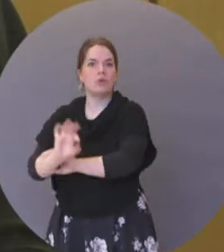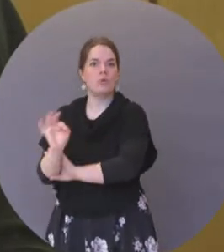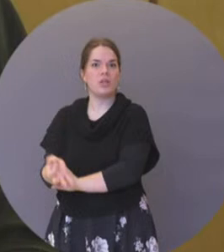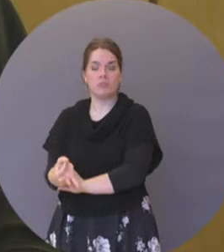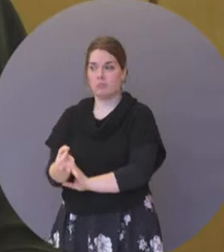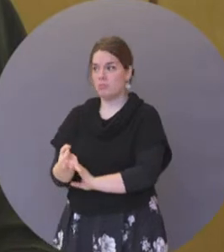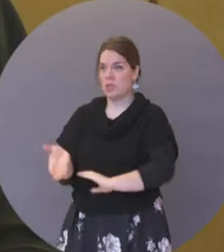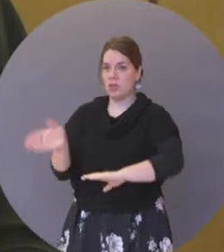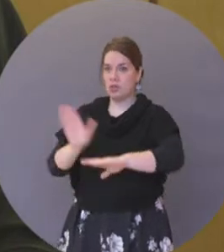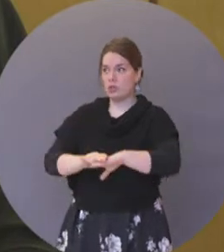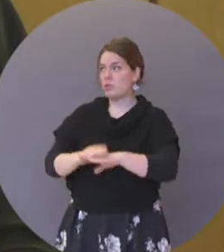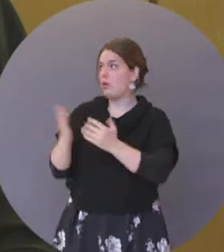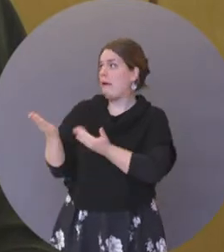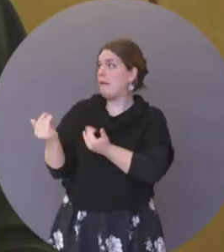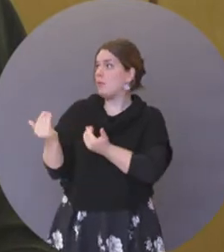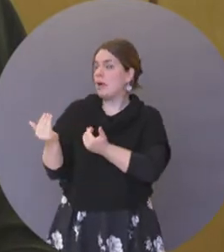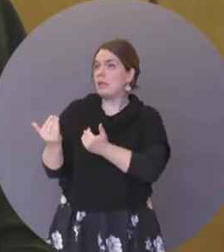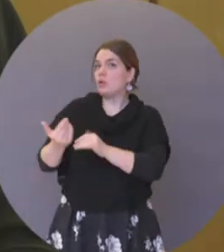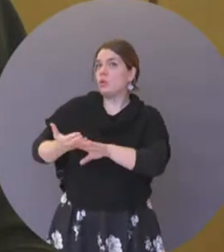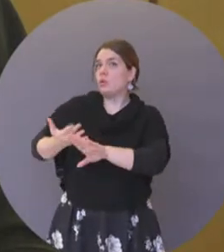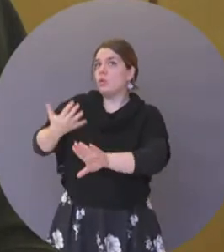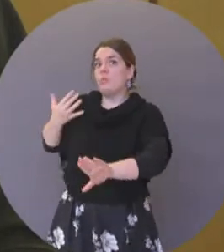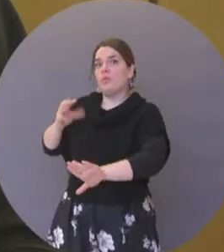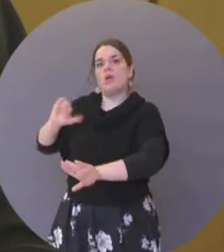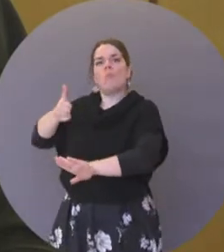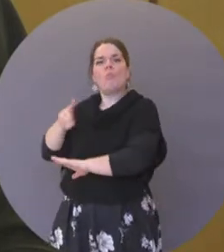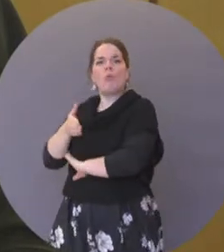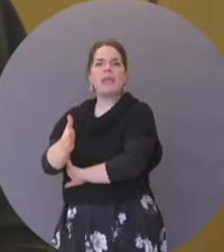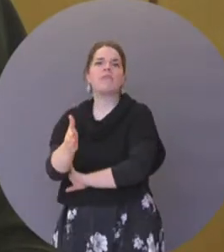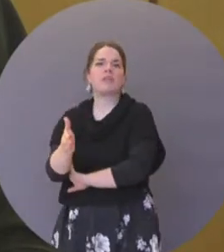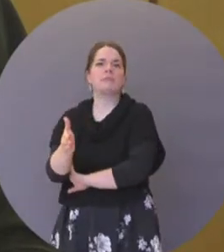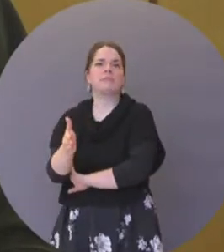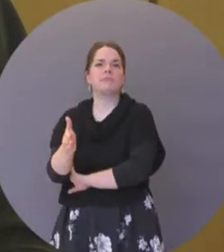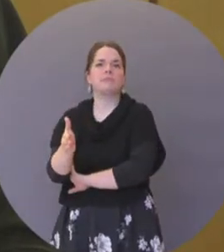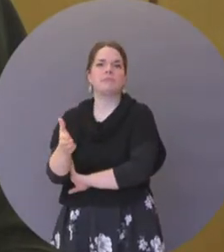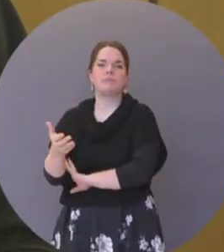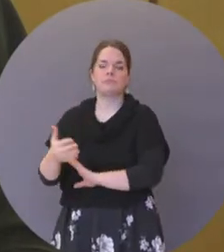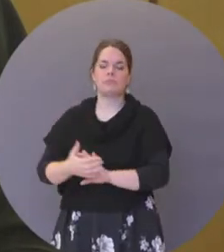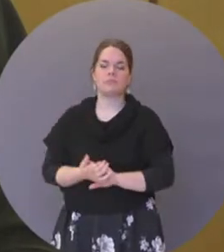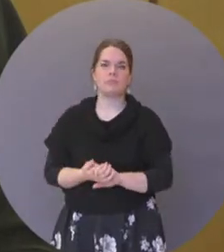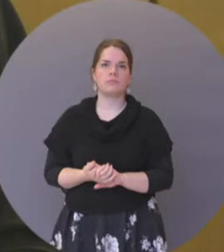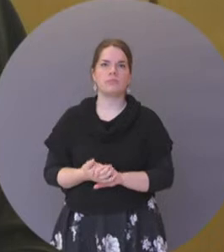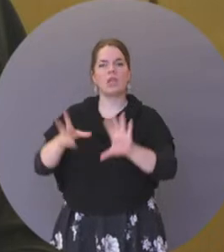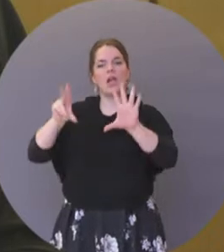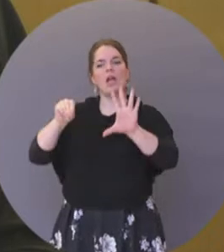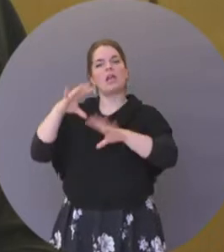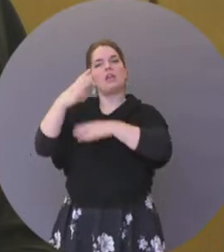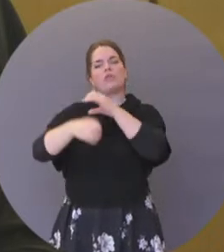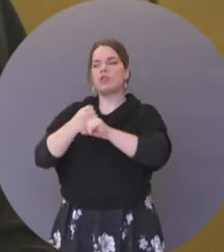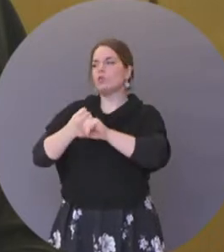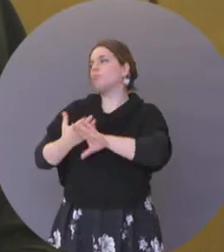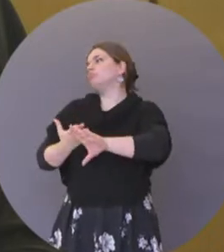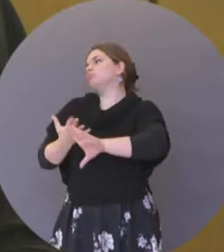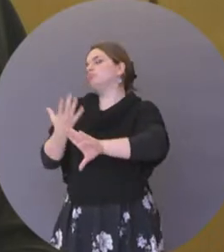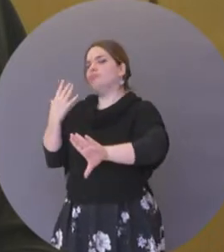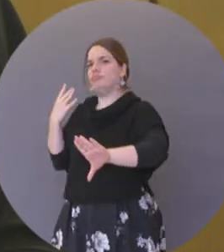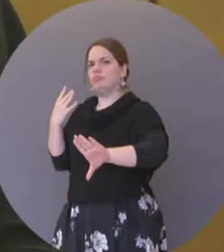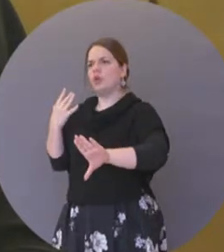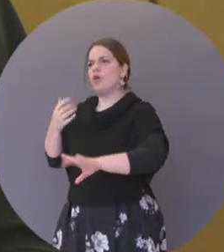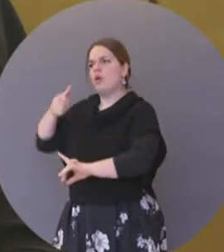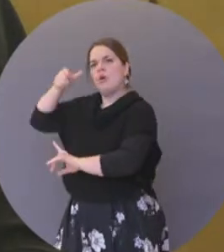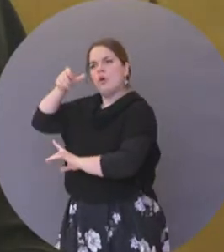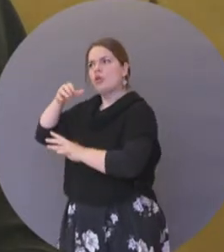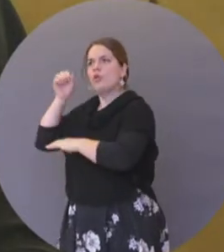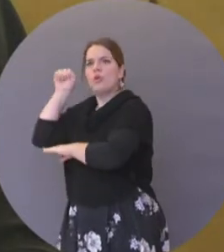depuis le 1er avril dernier il y a un peu moins de 80 ans notre pays sous l'impulsion d'Ambroise Croizat des